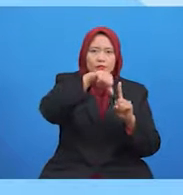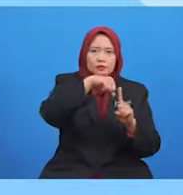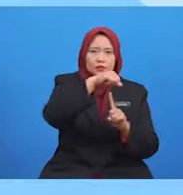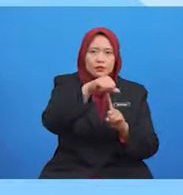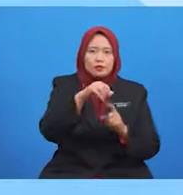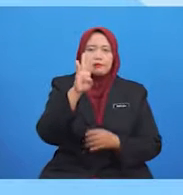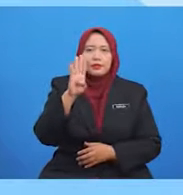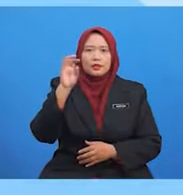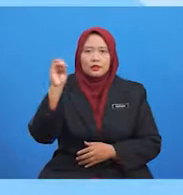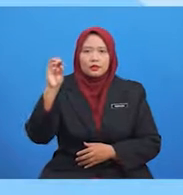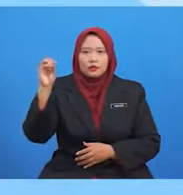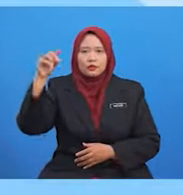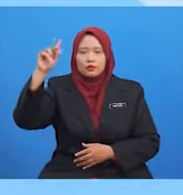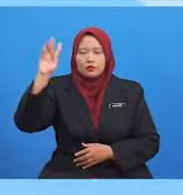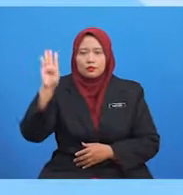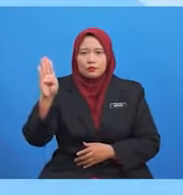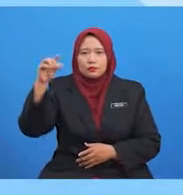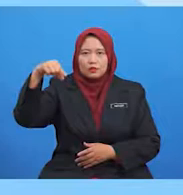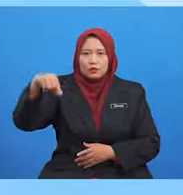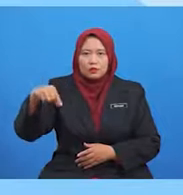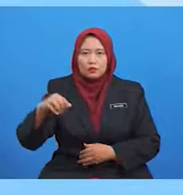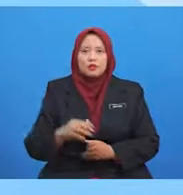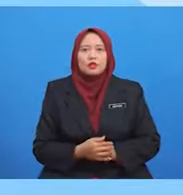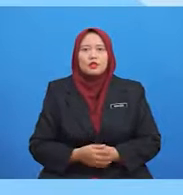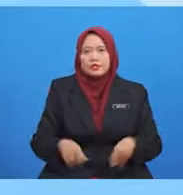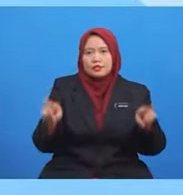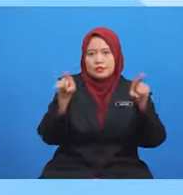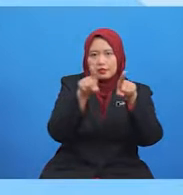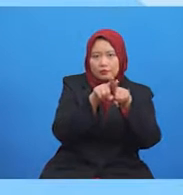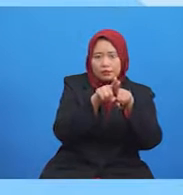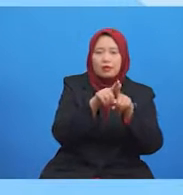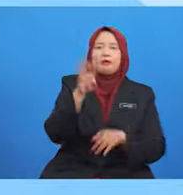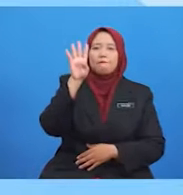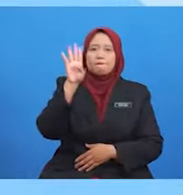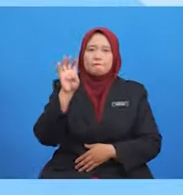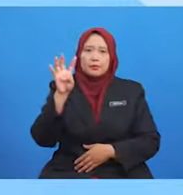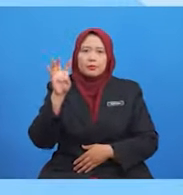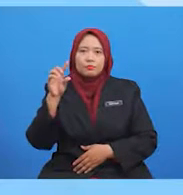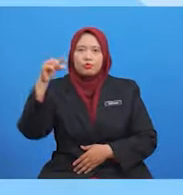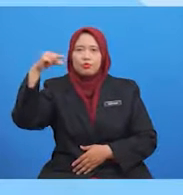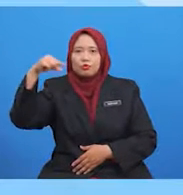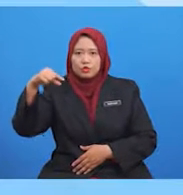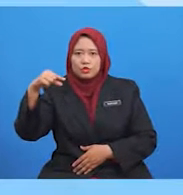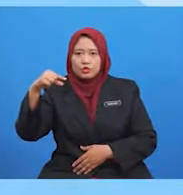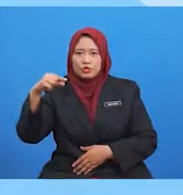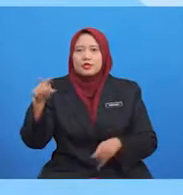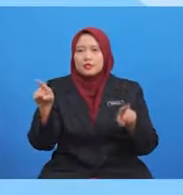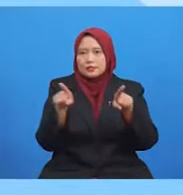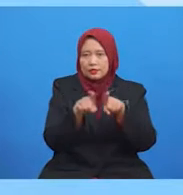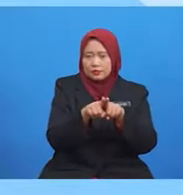adalah 40 saat seperti yang ditunjukkan oleh garis putus-putus pada graf.